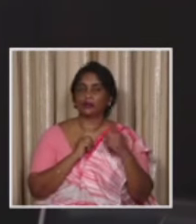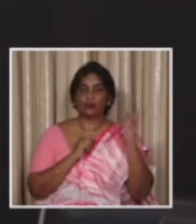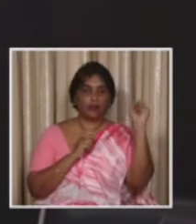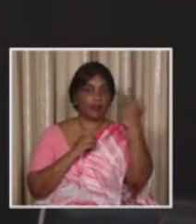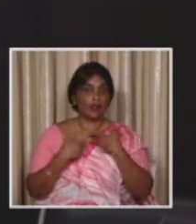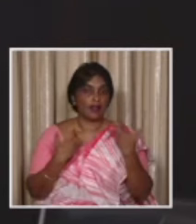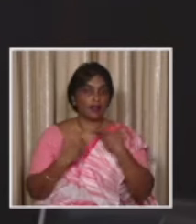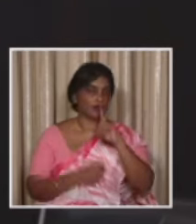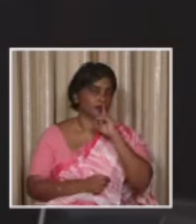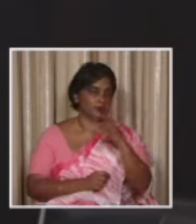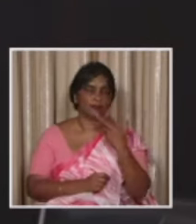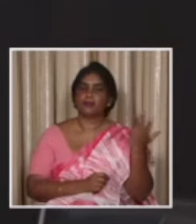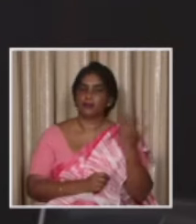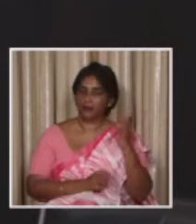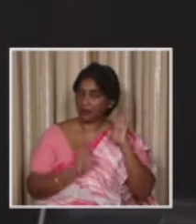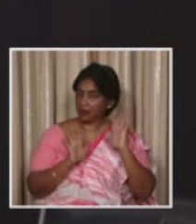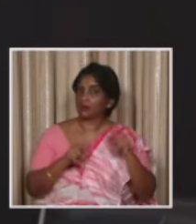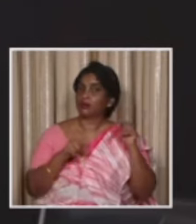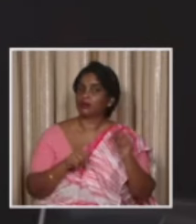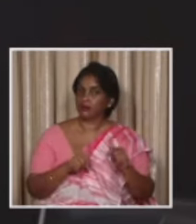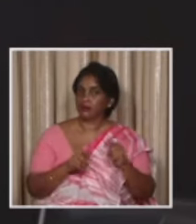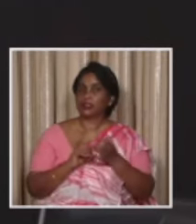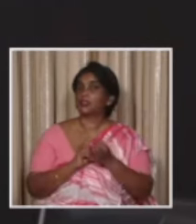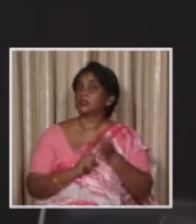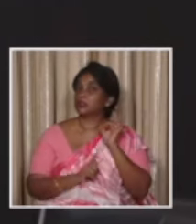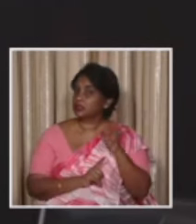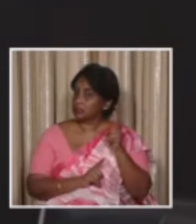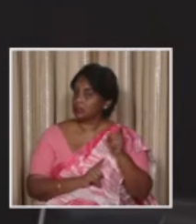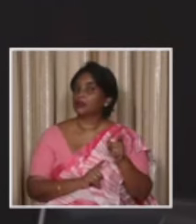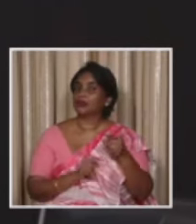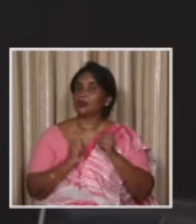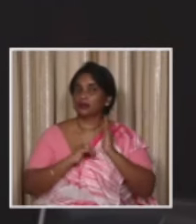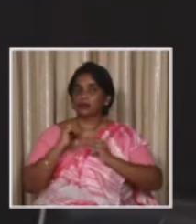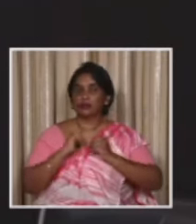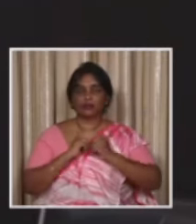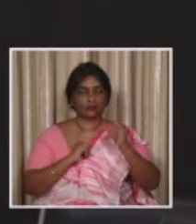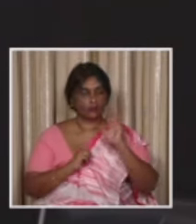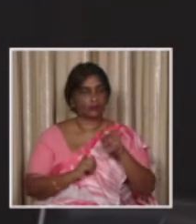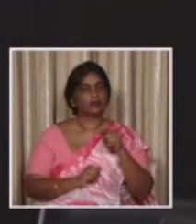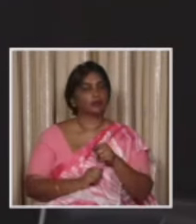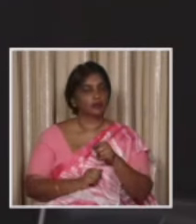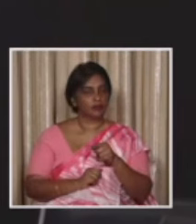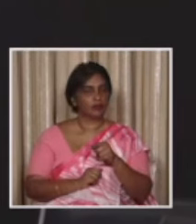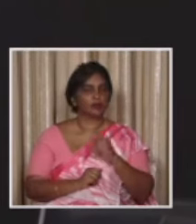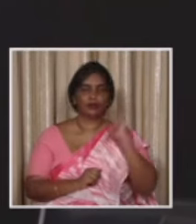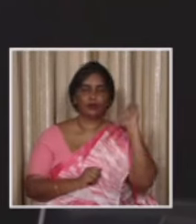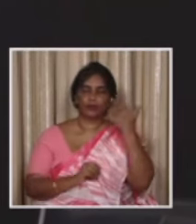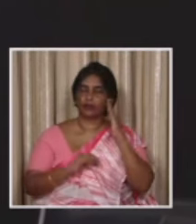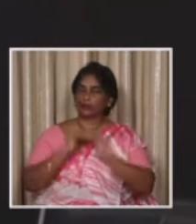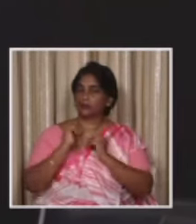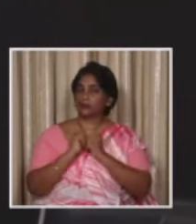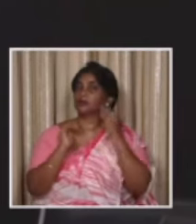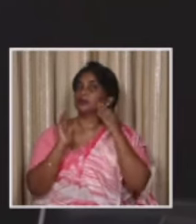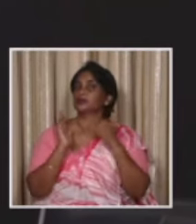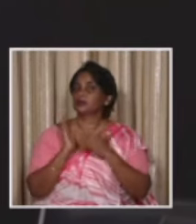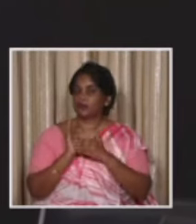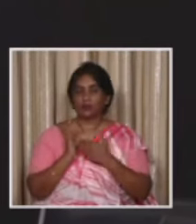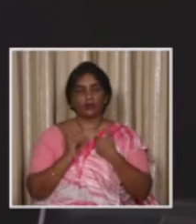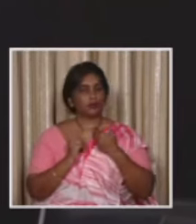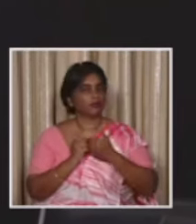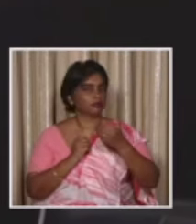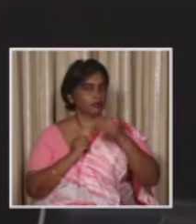නැහැයි කියන්න බෑ. අද ජනාධිපතිවරයා මේ ගෙනියන වැඩපිළිවෙල සෑම තත්ත්වයකින්ම අපි